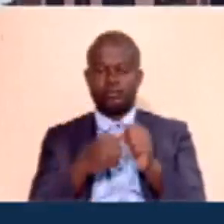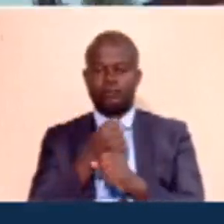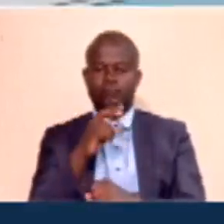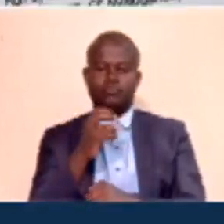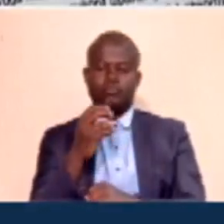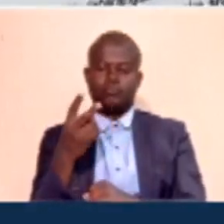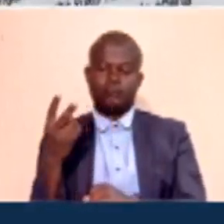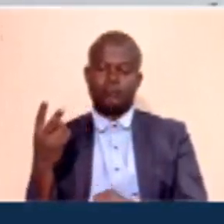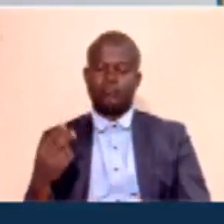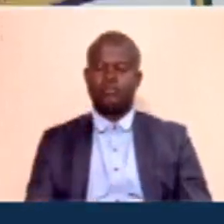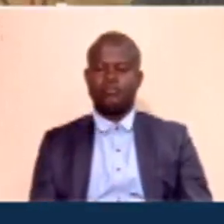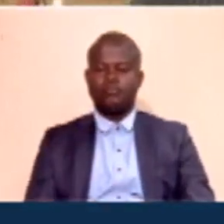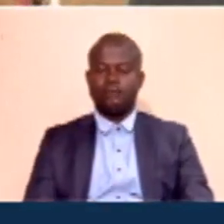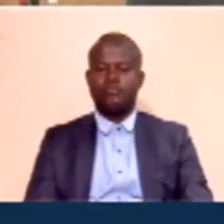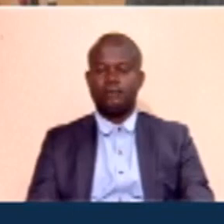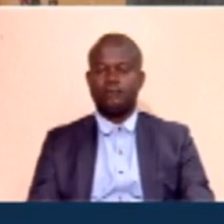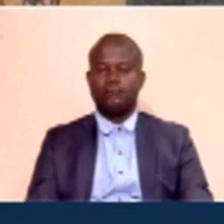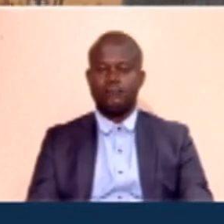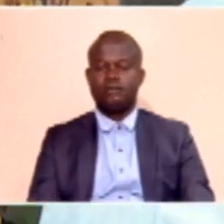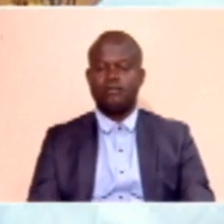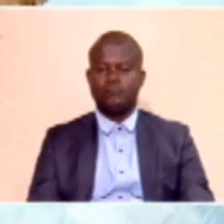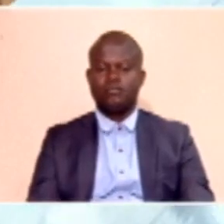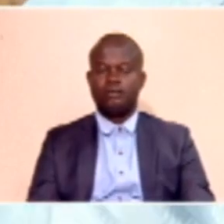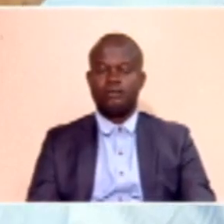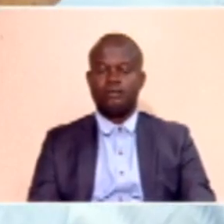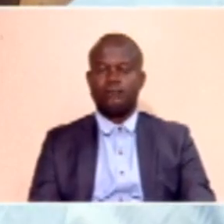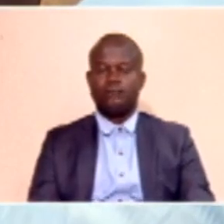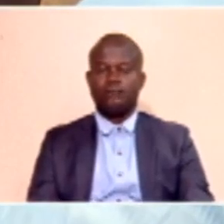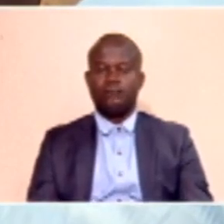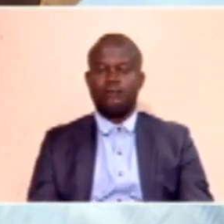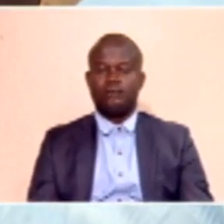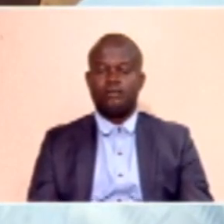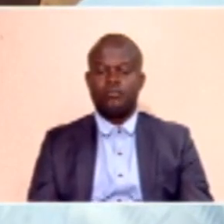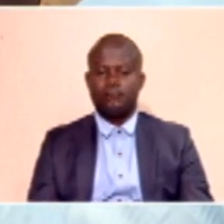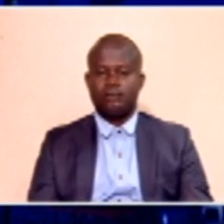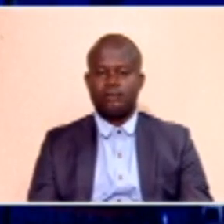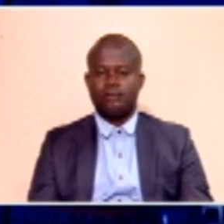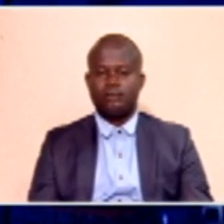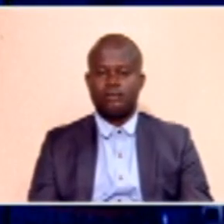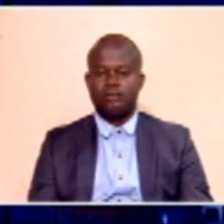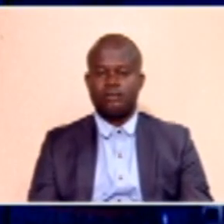2021-2022. Na iturike ni seti televiziyo Rwanda mu karere ka Nyagatare.